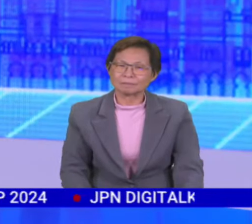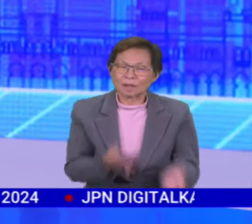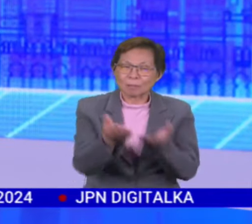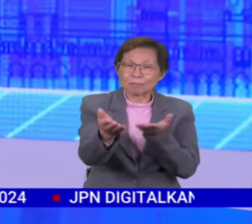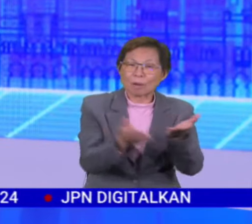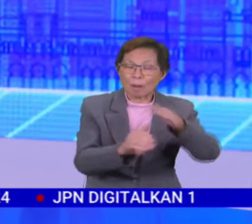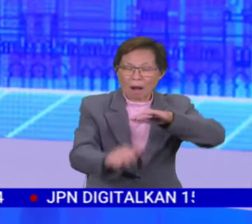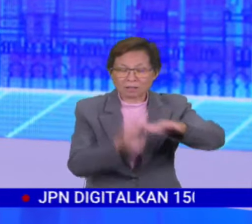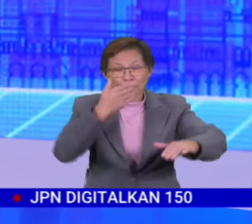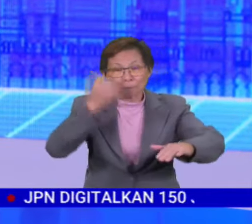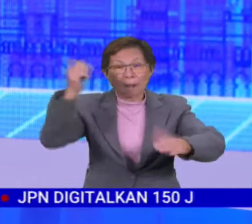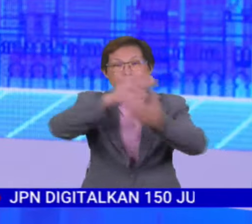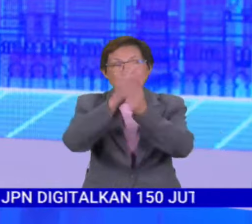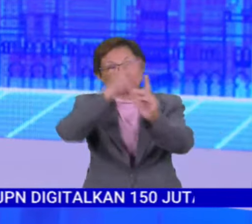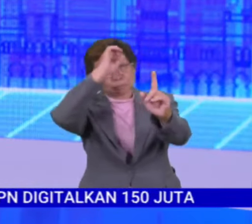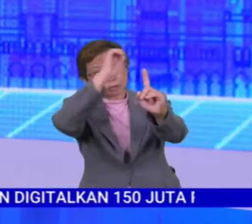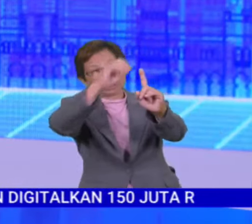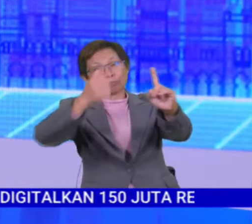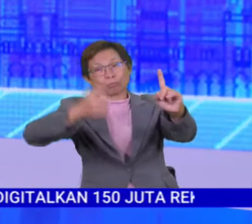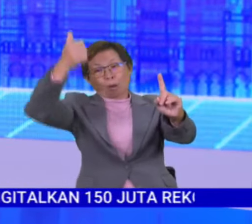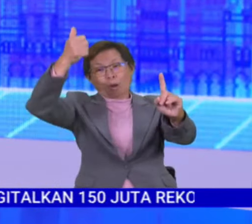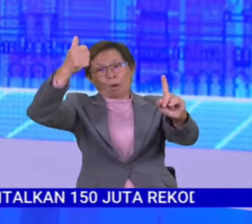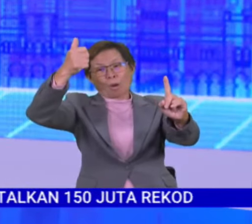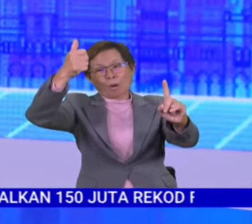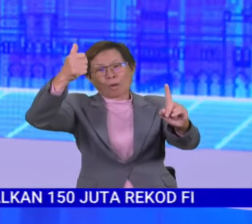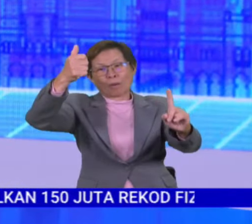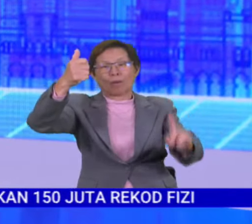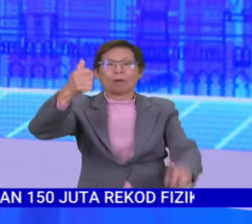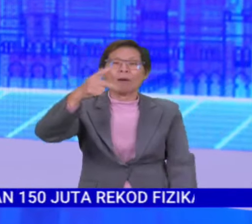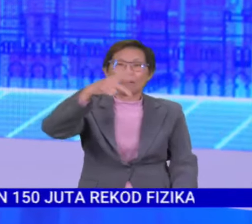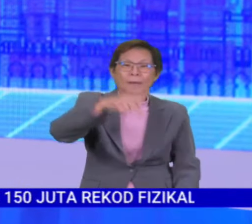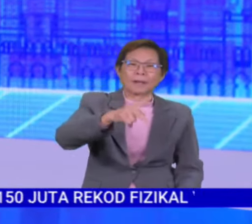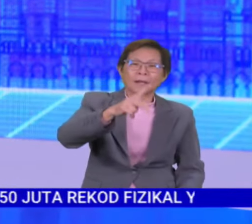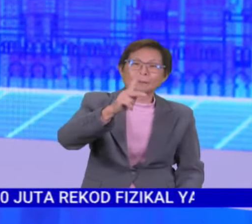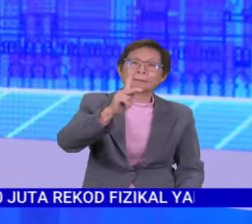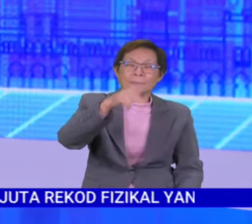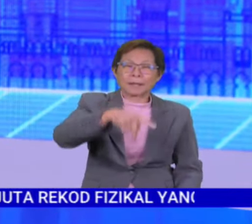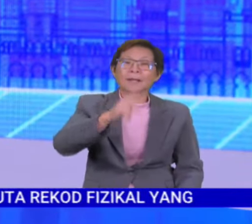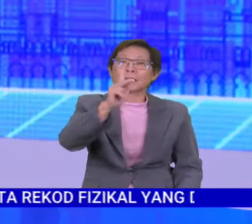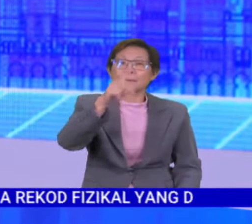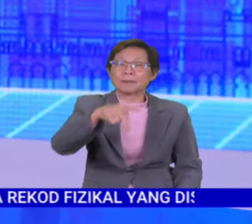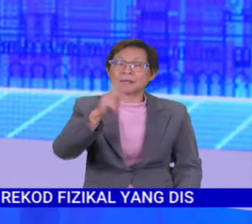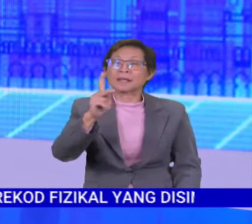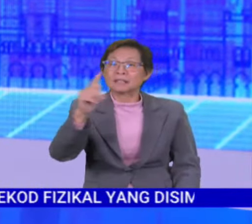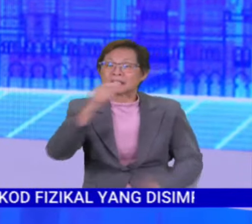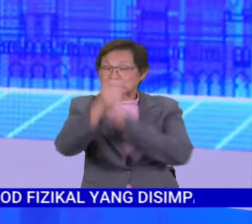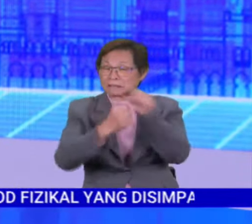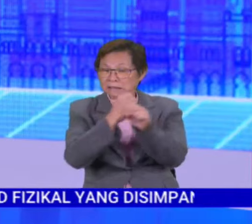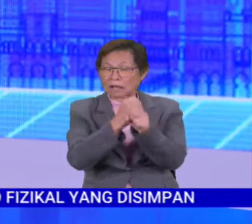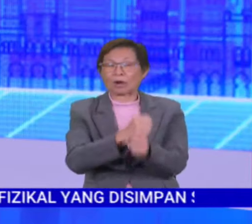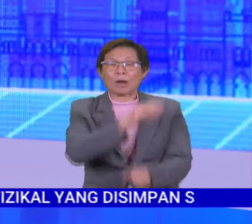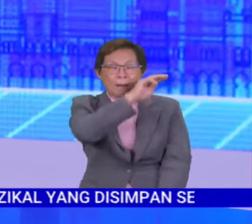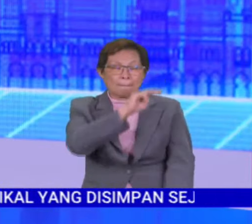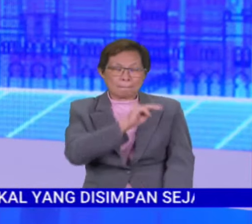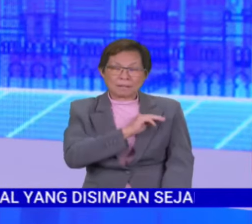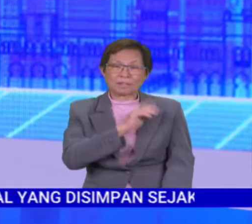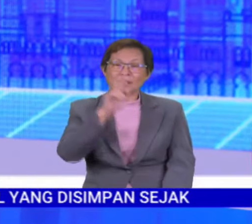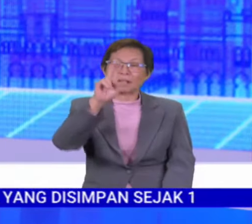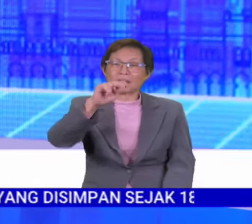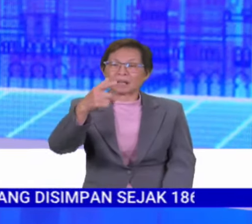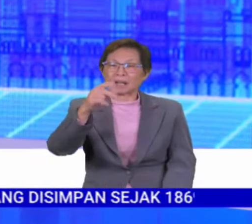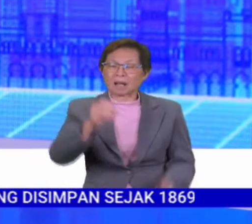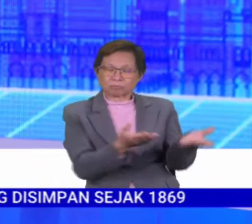Perkhidmatan asas terbaik menjadi misi utama Kementerian Pembangunan Kerajaan Tempatan KPKT tahun ini. Menterinya, Nga Kor Meng berkata,